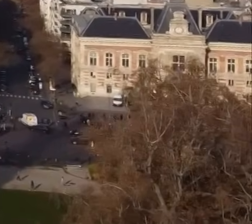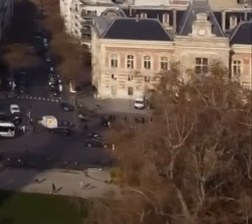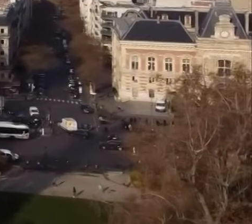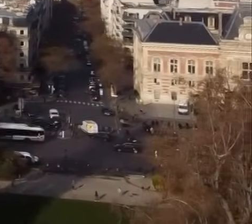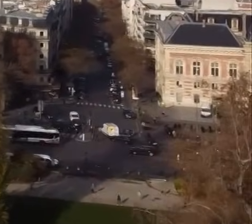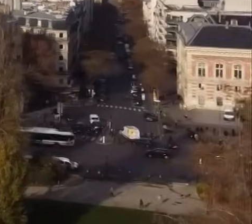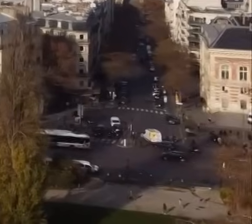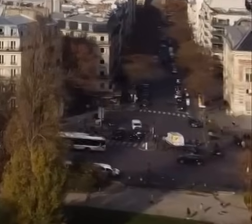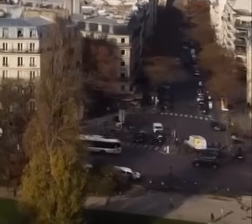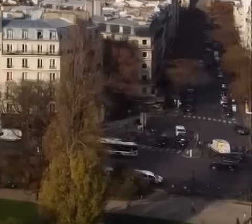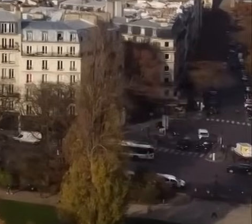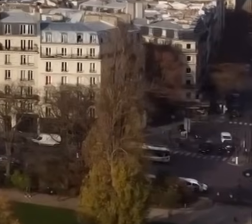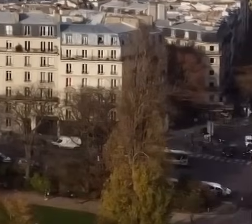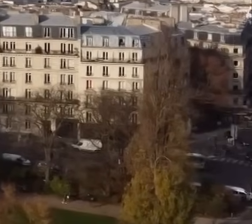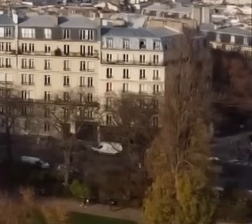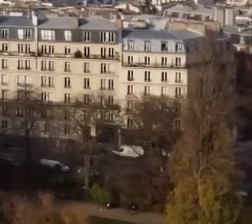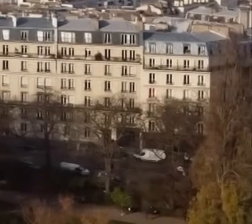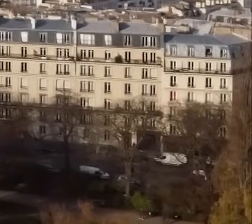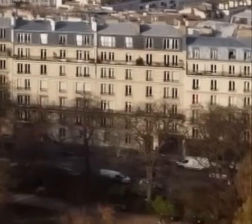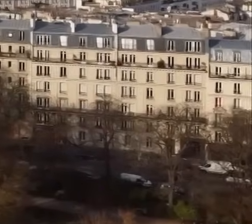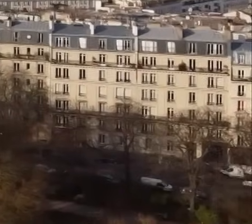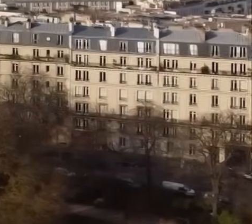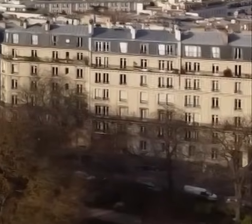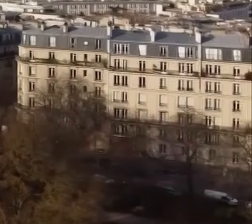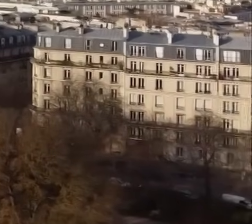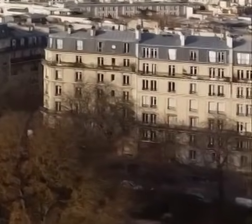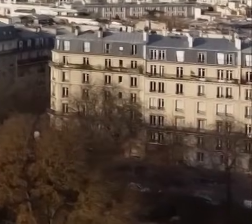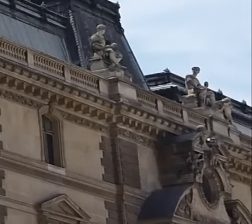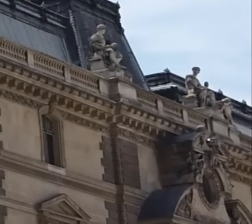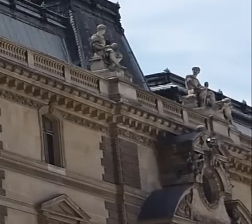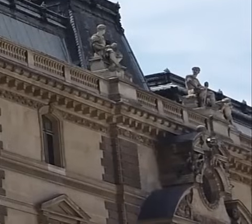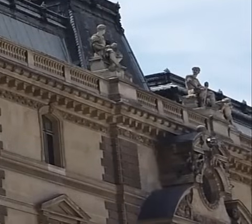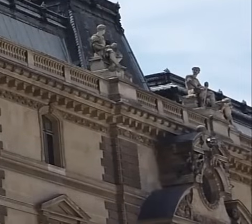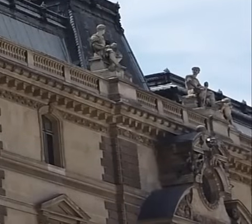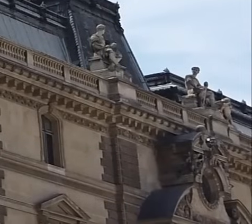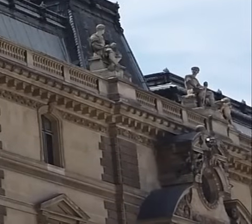Tu viens me visiter à